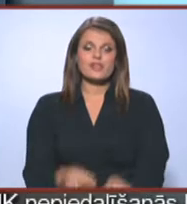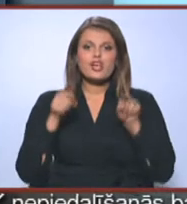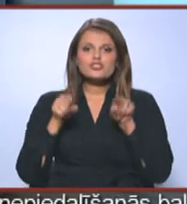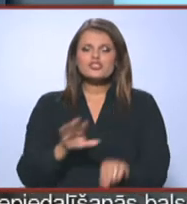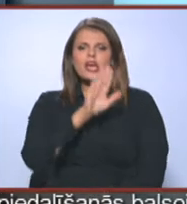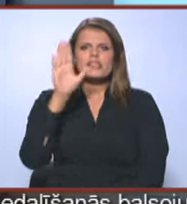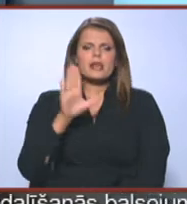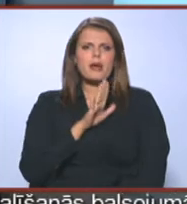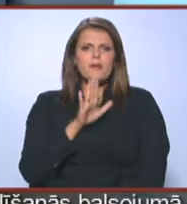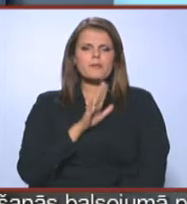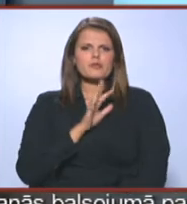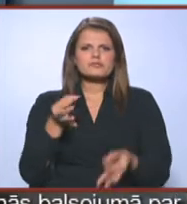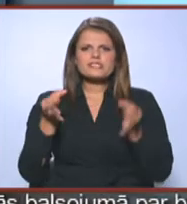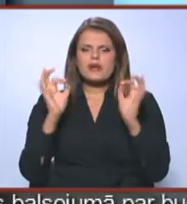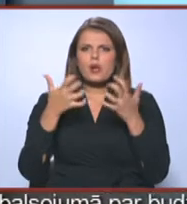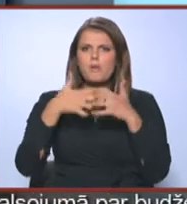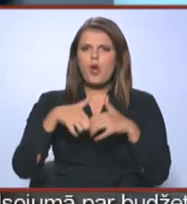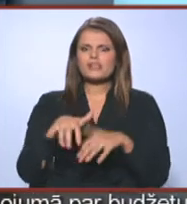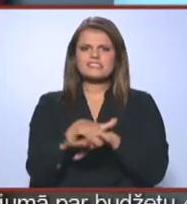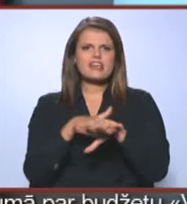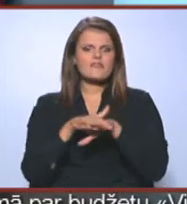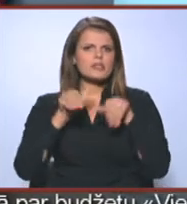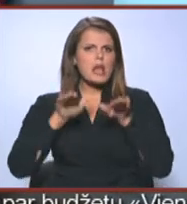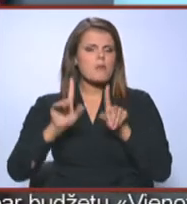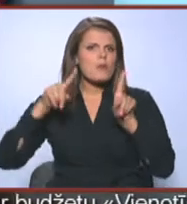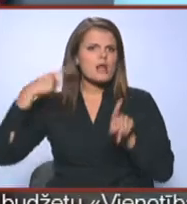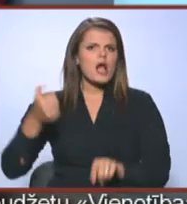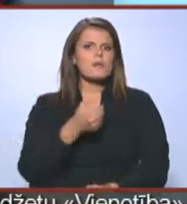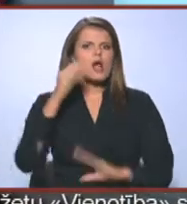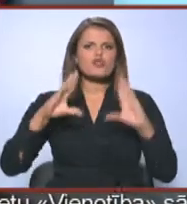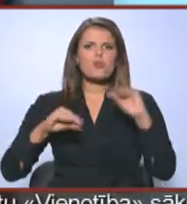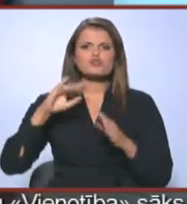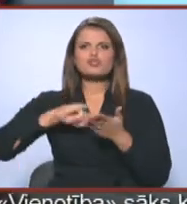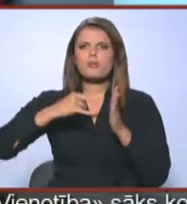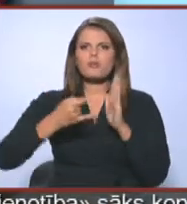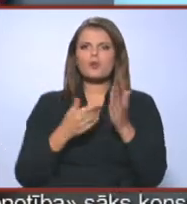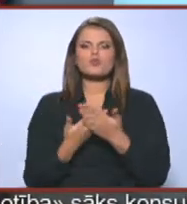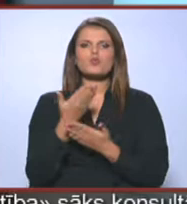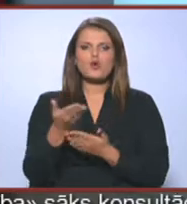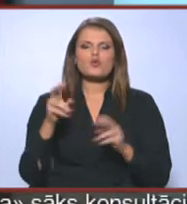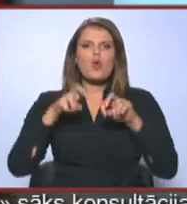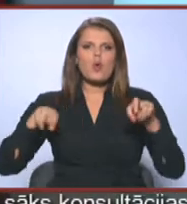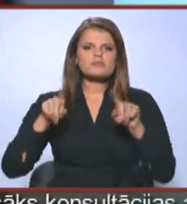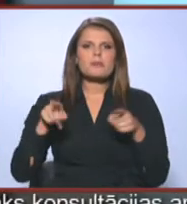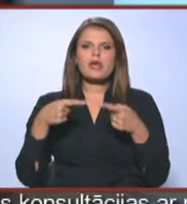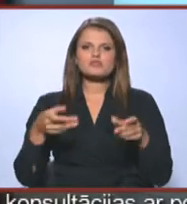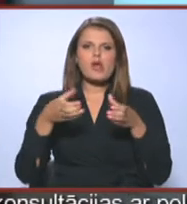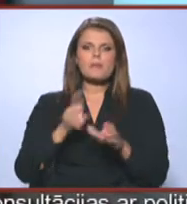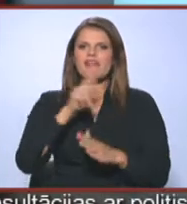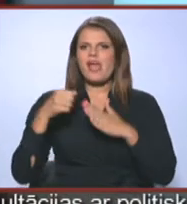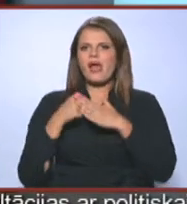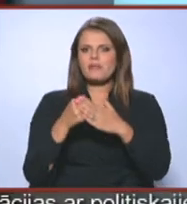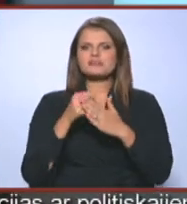Šī diena bijusi spraiga politiskajā vidē. Lēmumu nākamā gada budžeta projektu nodot komisijām Nacionālā apvienība neatbalstīja, tikai par mata tiesu